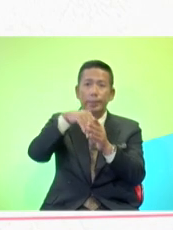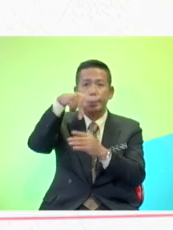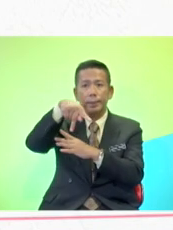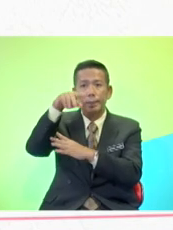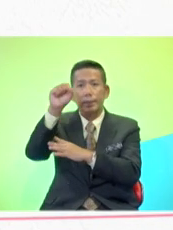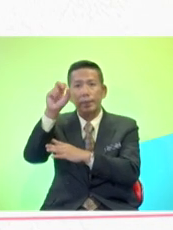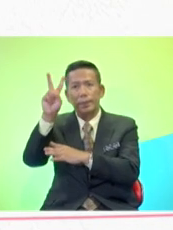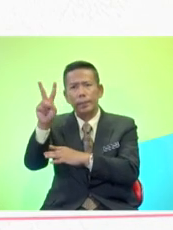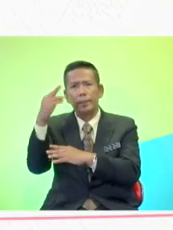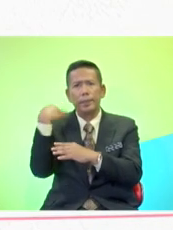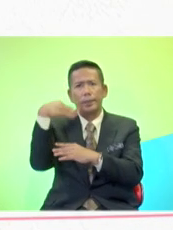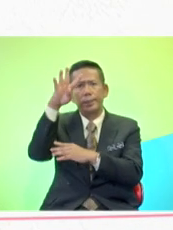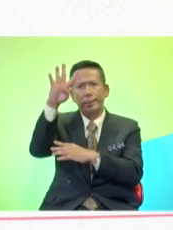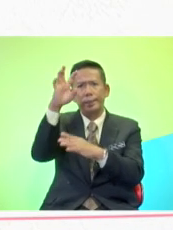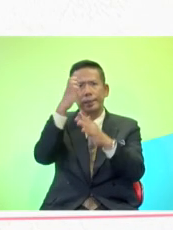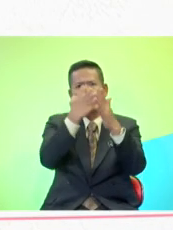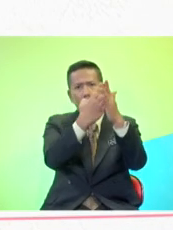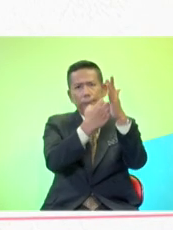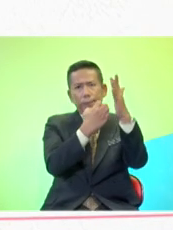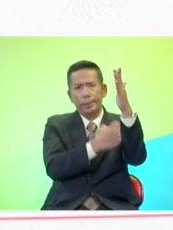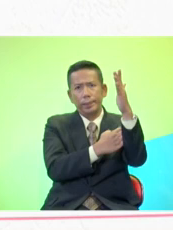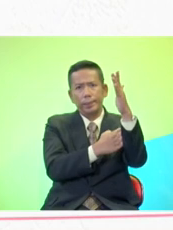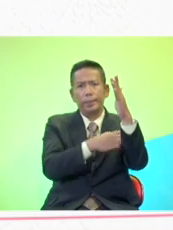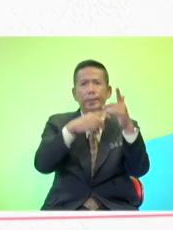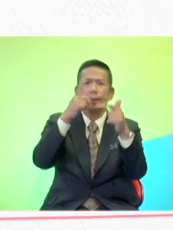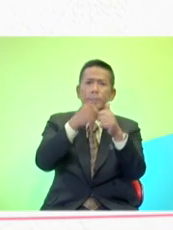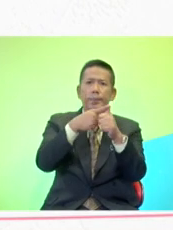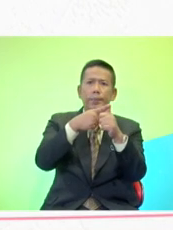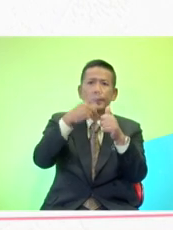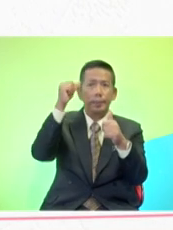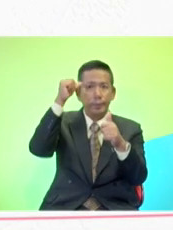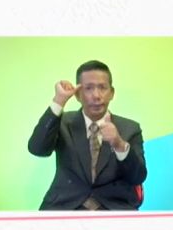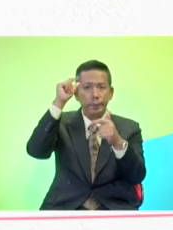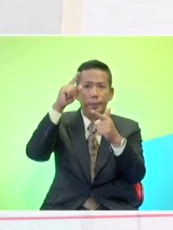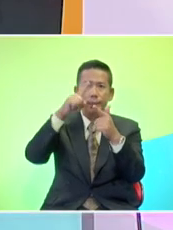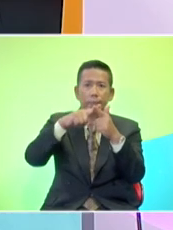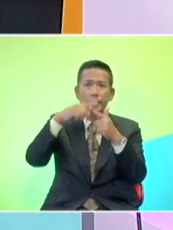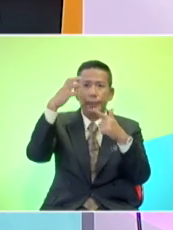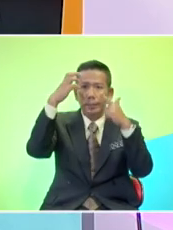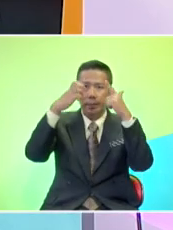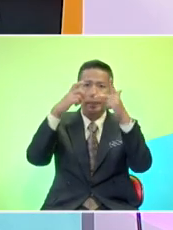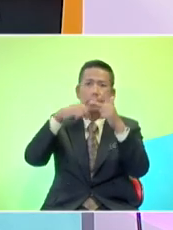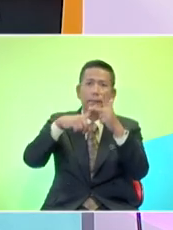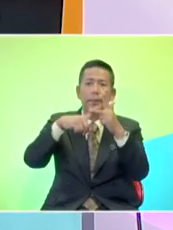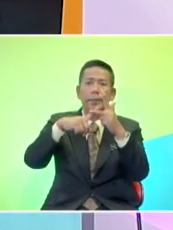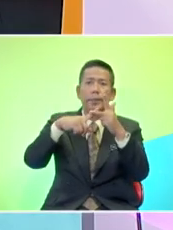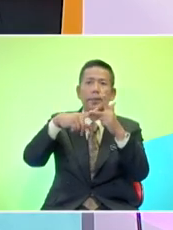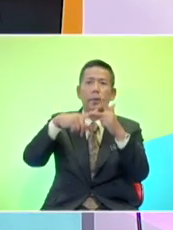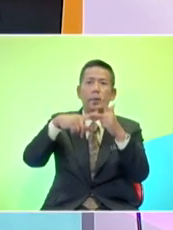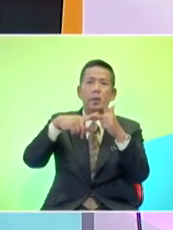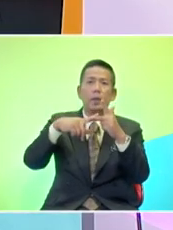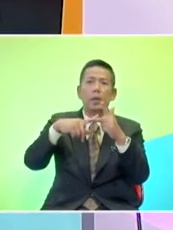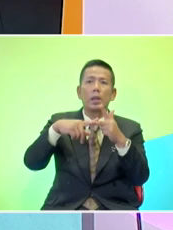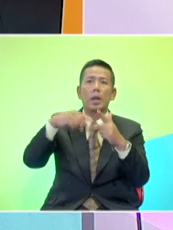yaitu yang pertama persepsi yang kedua ekspresi ee eksplorasi yang ketiga ekspresi dan yang keempat adalah